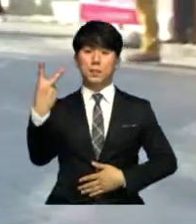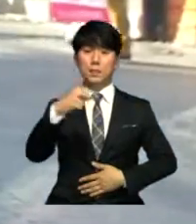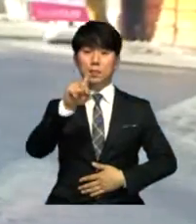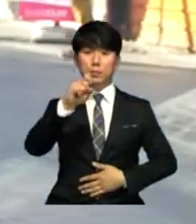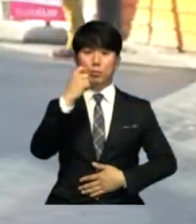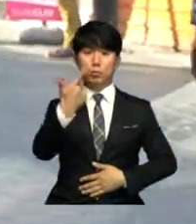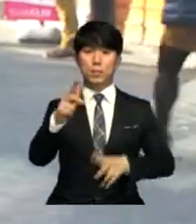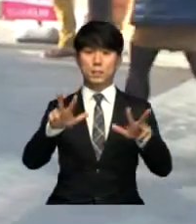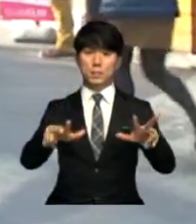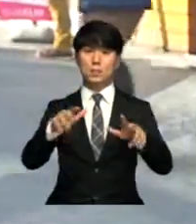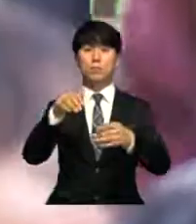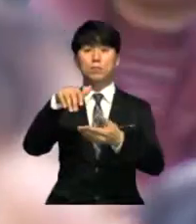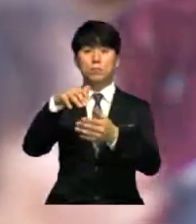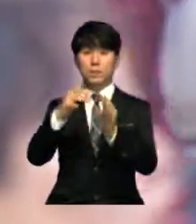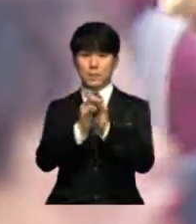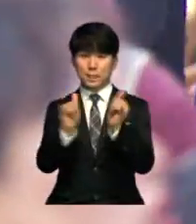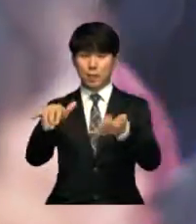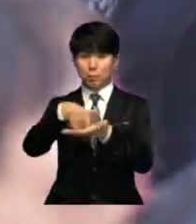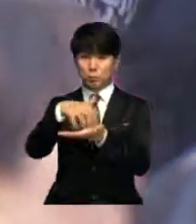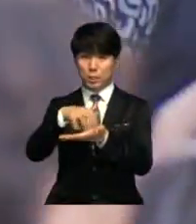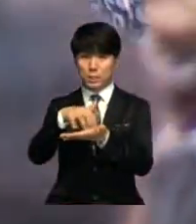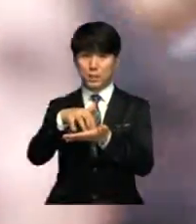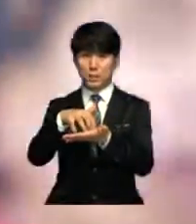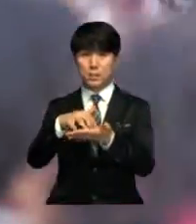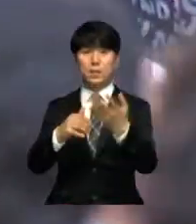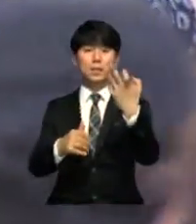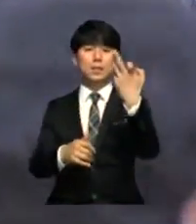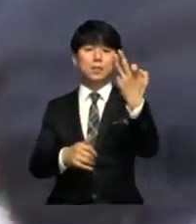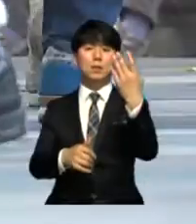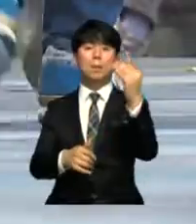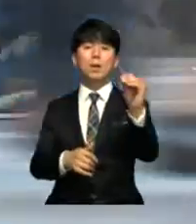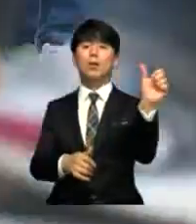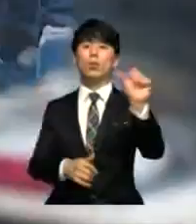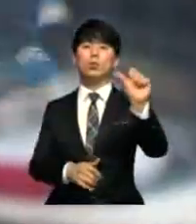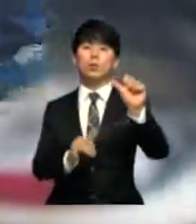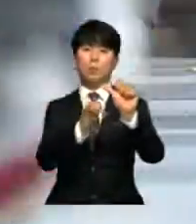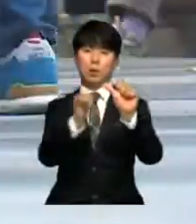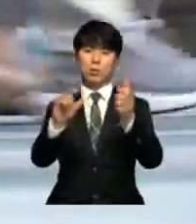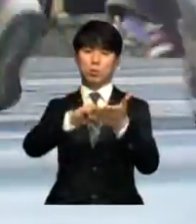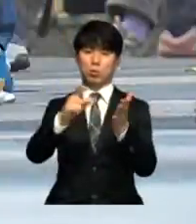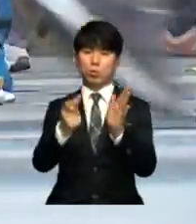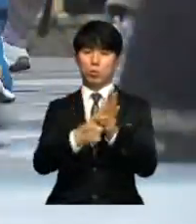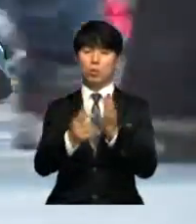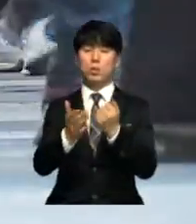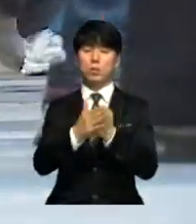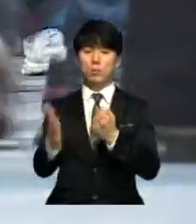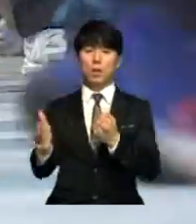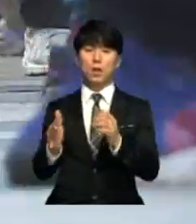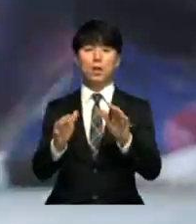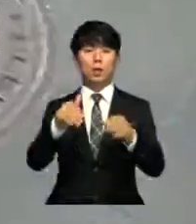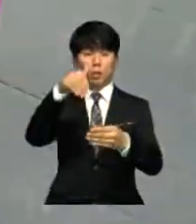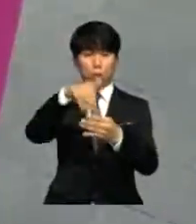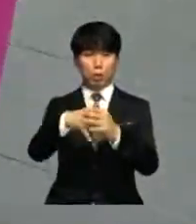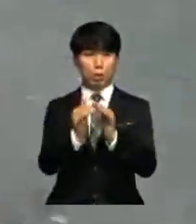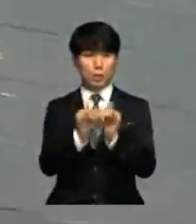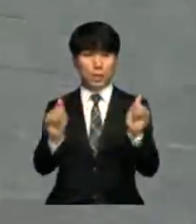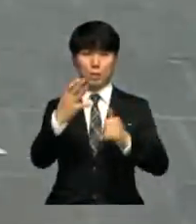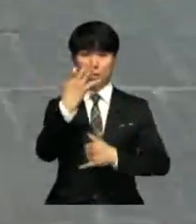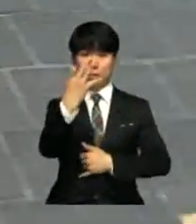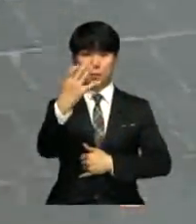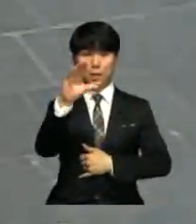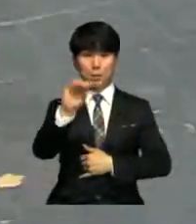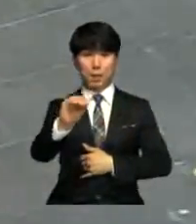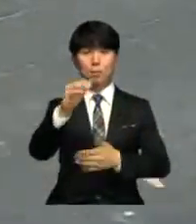2016년 현재 중구의 인구는 내 외국인을 합쳐 13만 5천여 명. 20대 총선 인구 하한선인 14만에 미치지